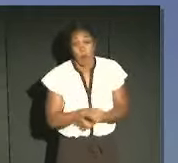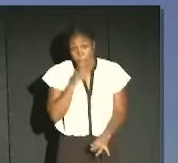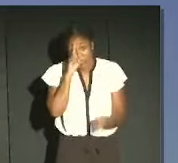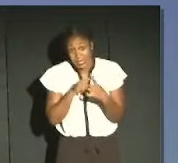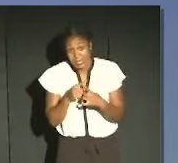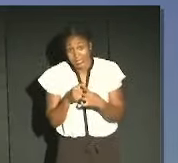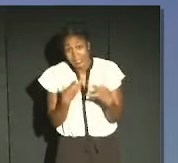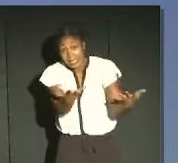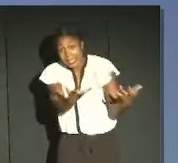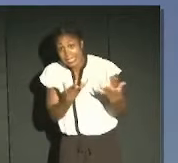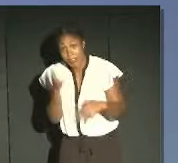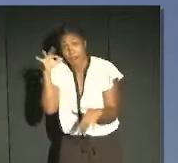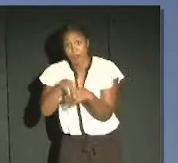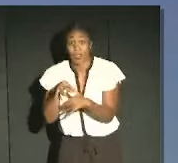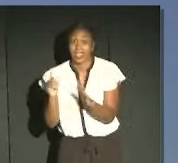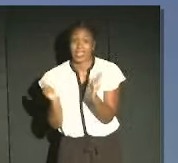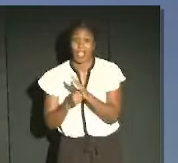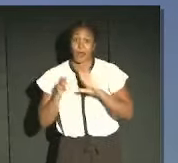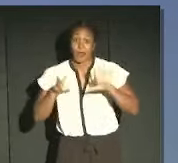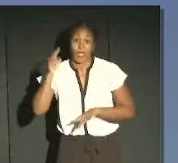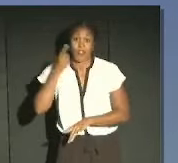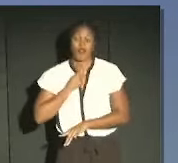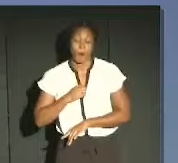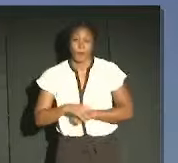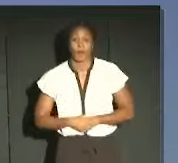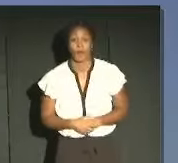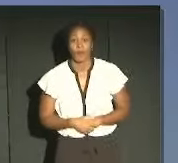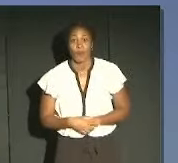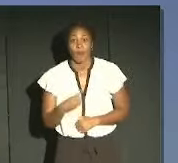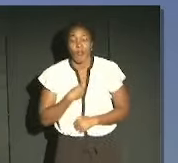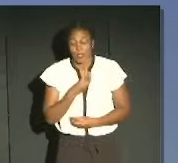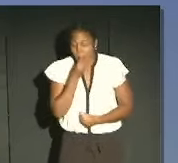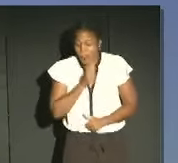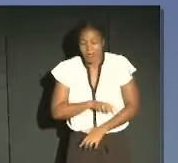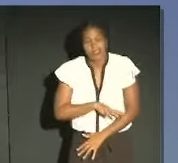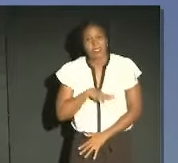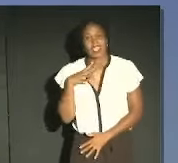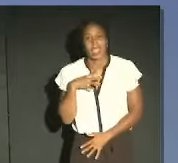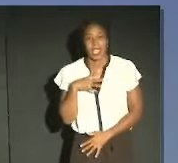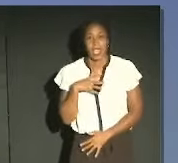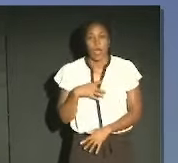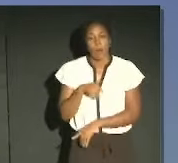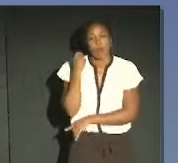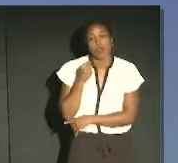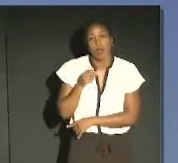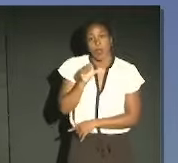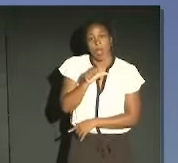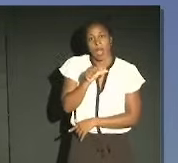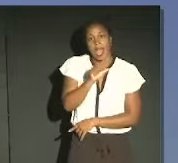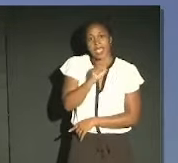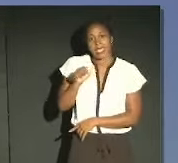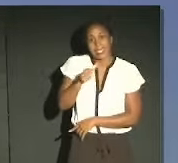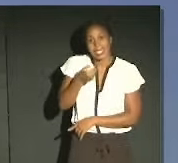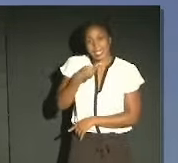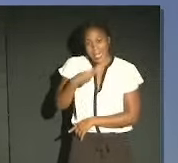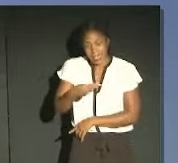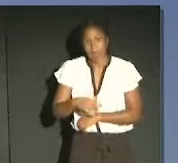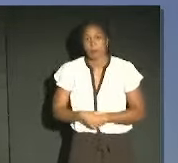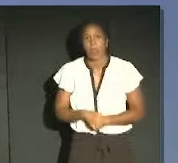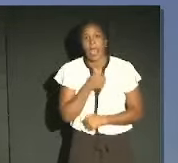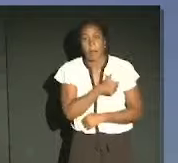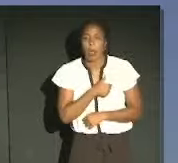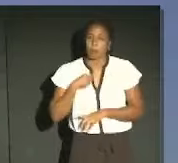inviter à aller voter le 8 juin à quel point je suis honorée que nous ayons Rima Hassan militante